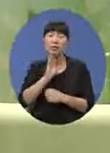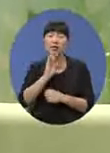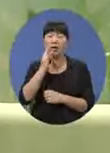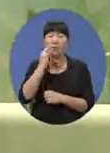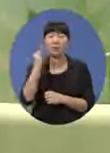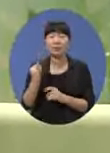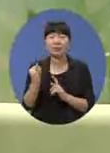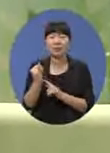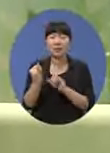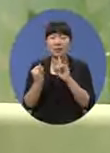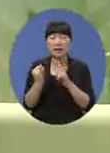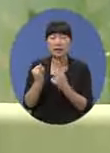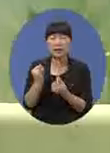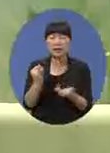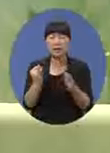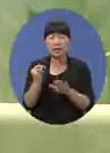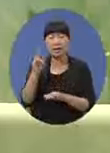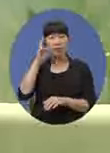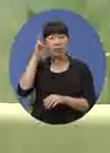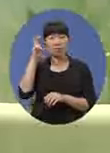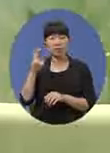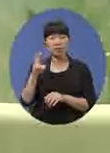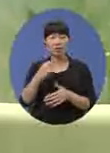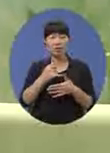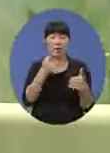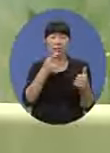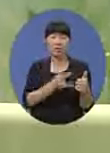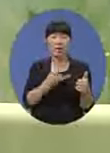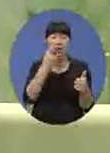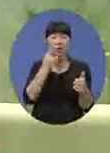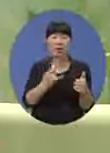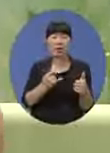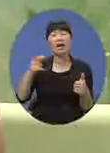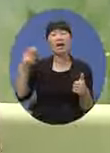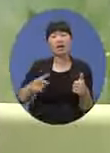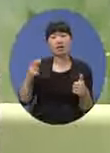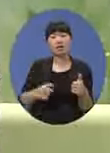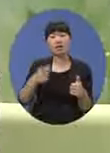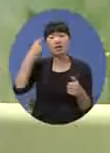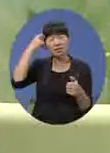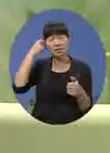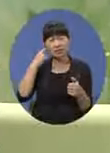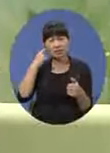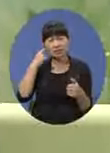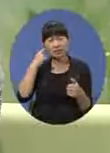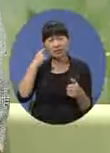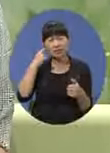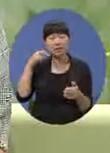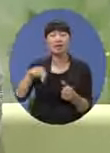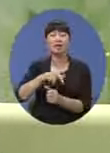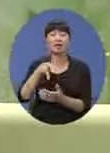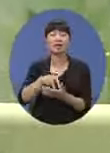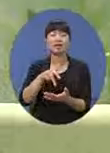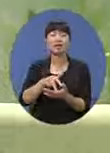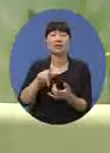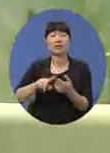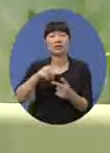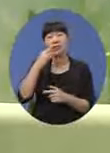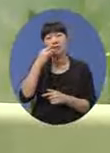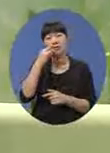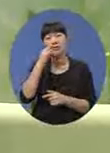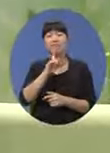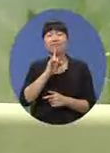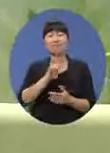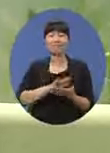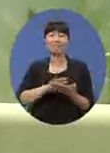뭐 어머니가 말씀은 이렇게 하셔도 혹시 서영이한테는 엄마가 굉장히 강하게 느껴지는 상황인 건지, 이제 그게 좀 네,